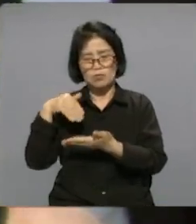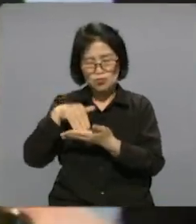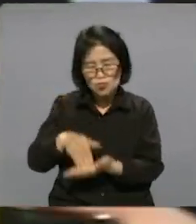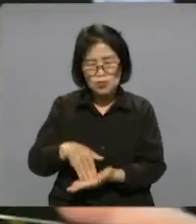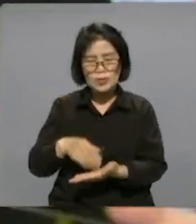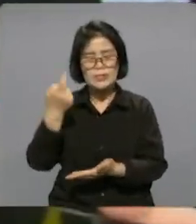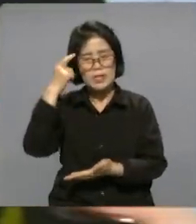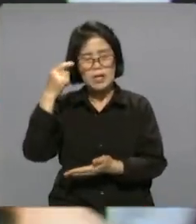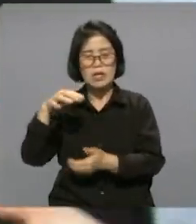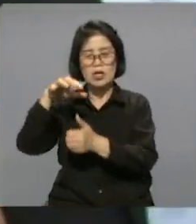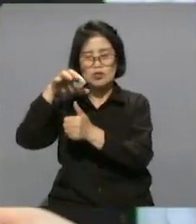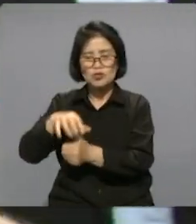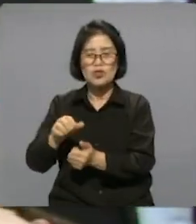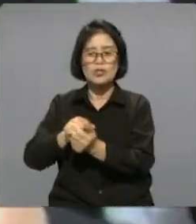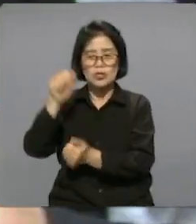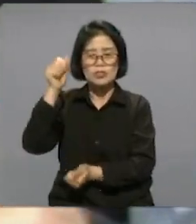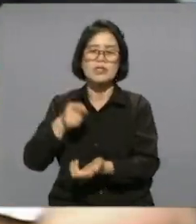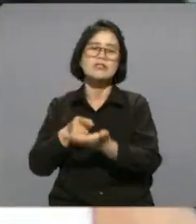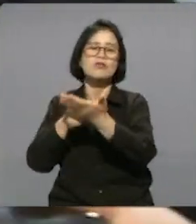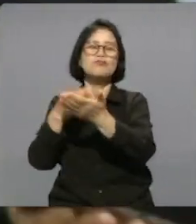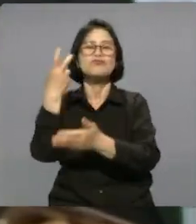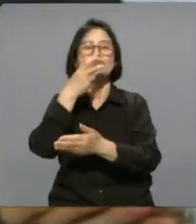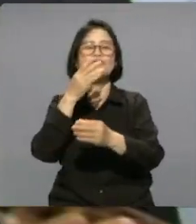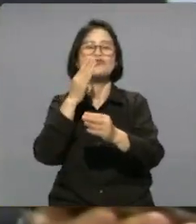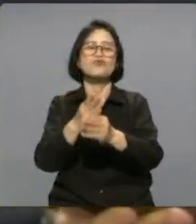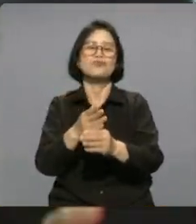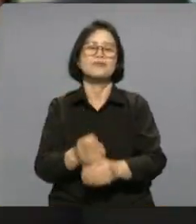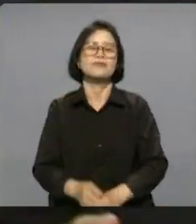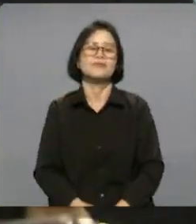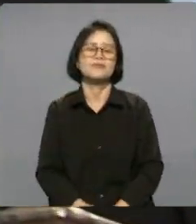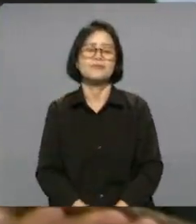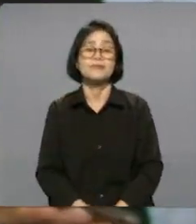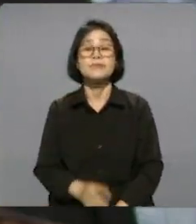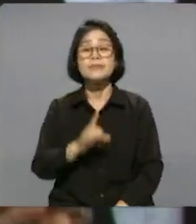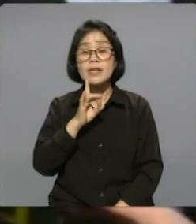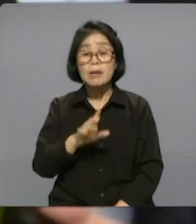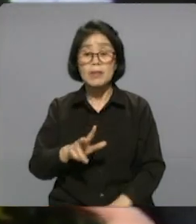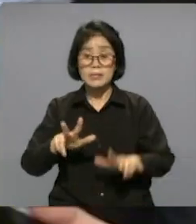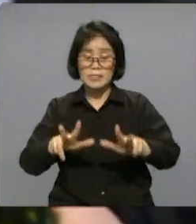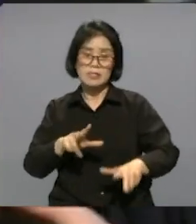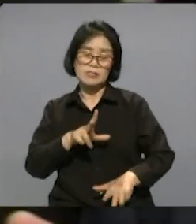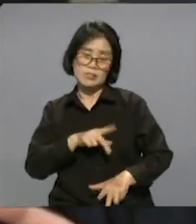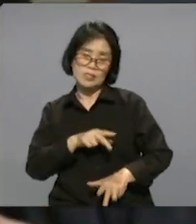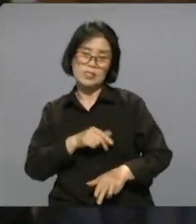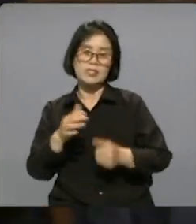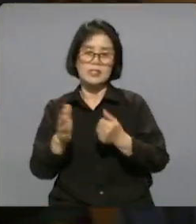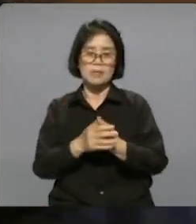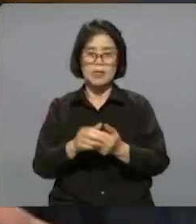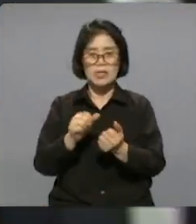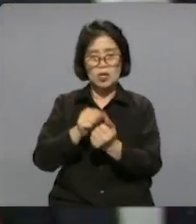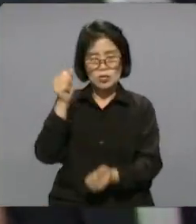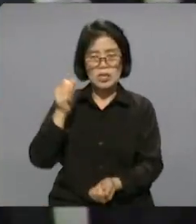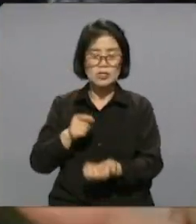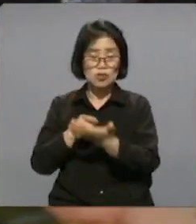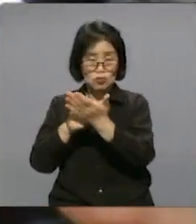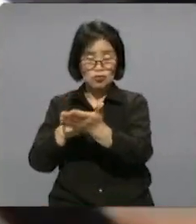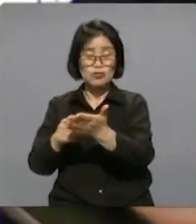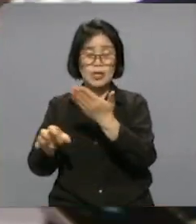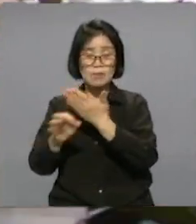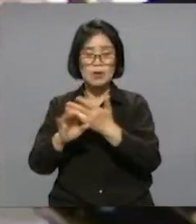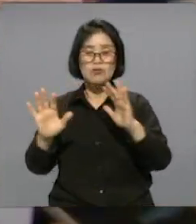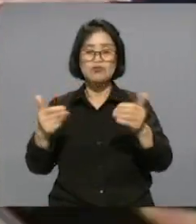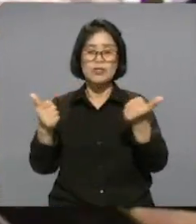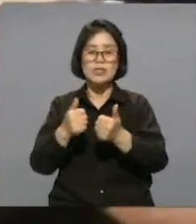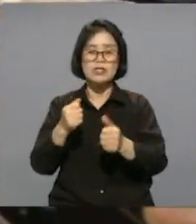고려해 구속영장 청구를 검토하고 있습니다. 다만 현직 의원이기 때문에 영장이 청구될 경우